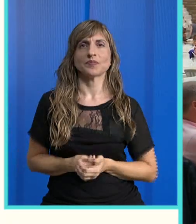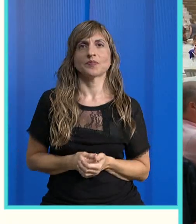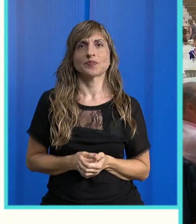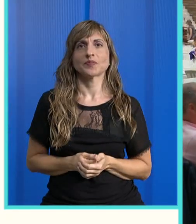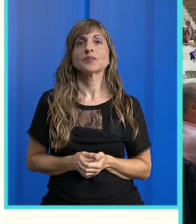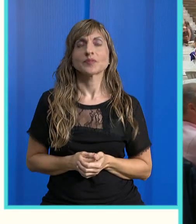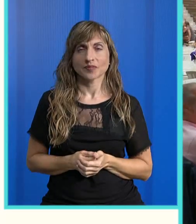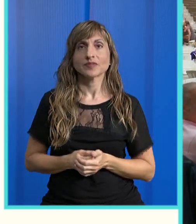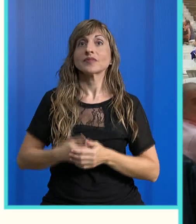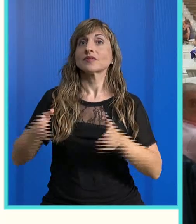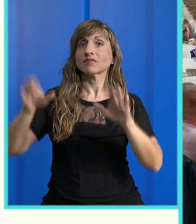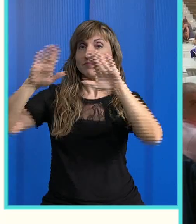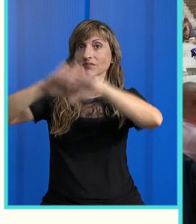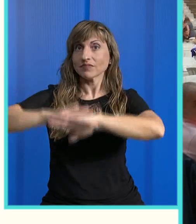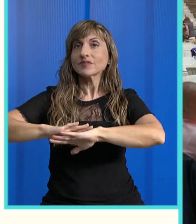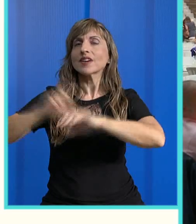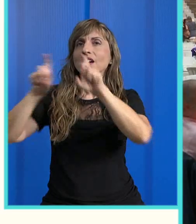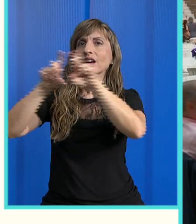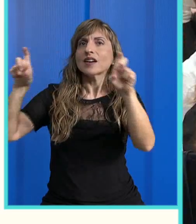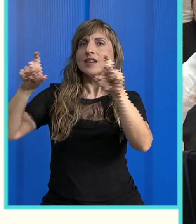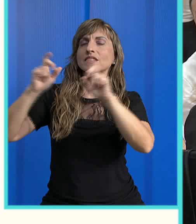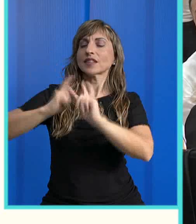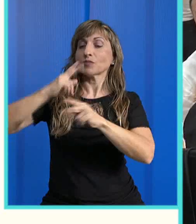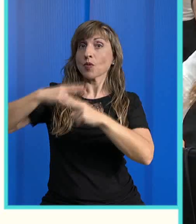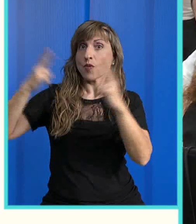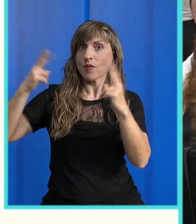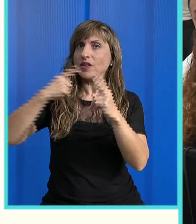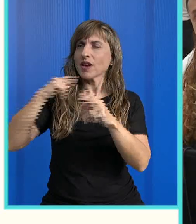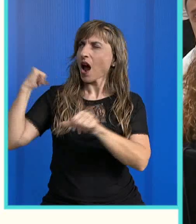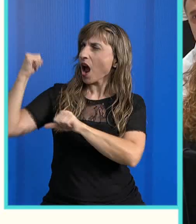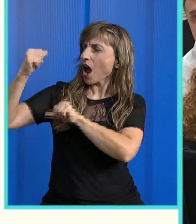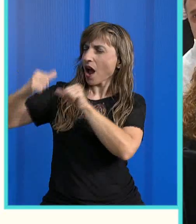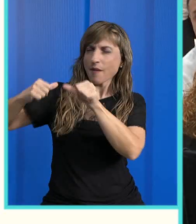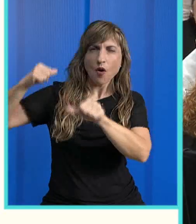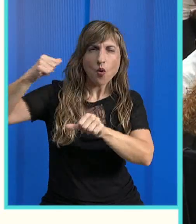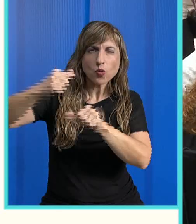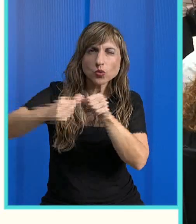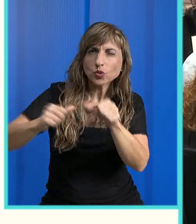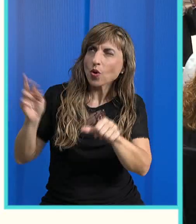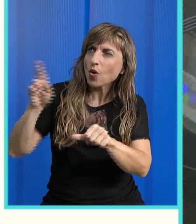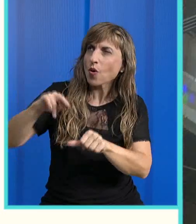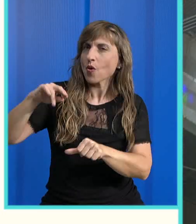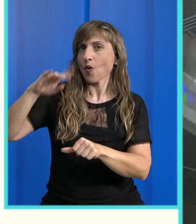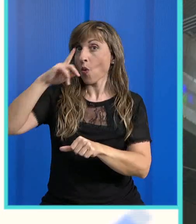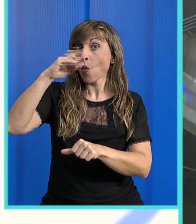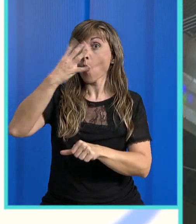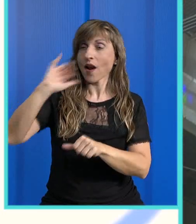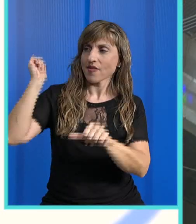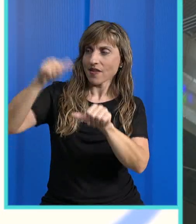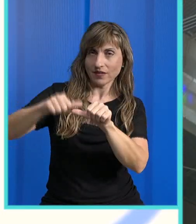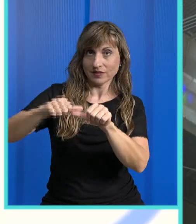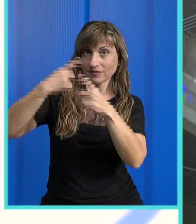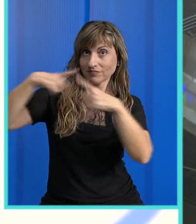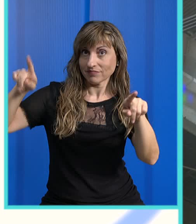Durant la vetllada, l'empresa de transports públics va fer un repàs de l'evolució que ha viscut al llarg d'aquestes quatre dècades. A banda de l'aniversari, l